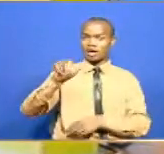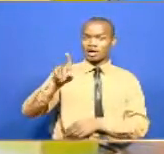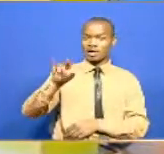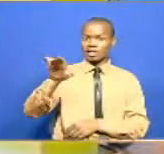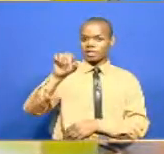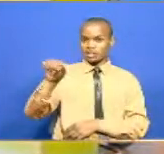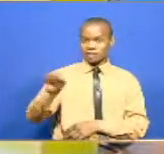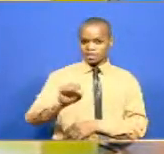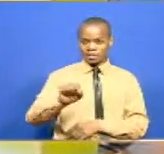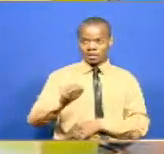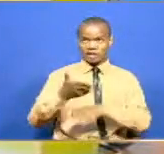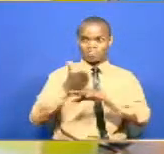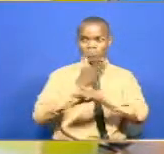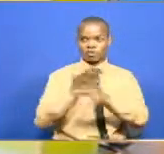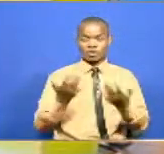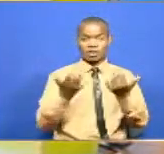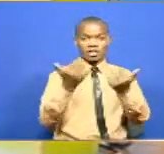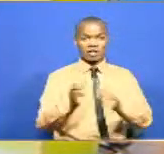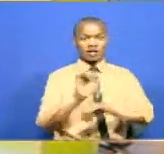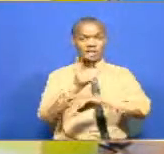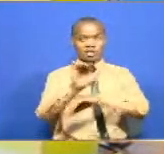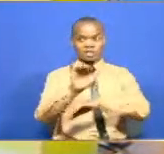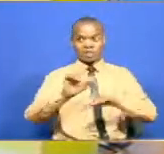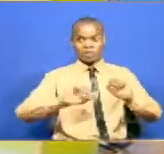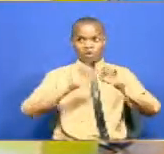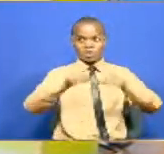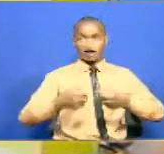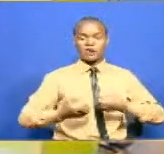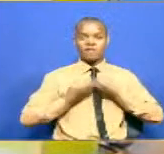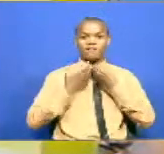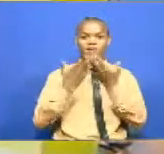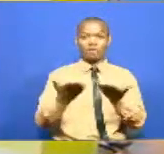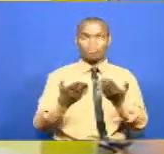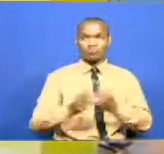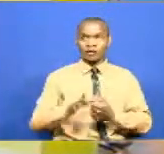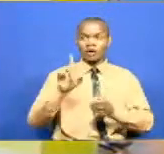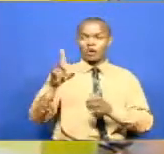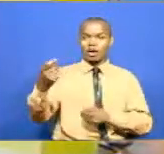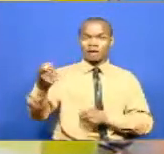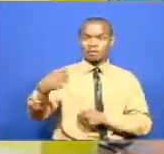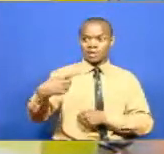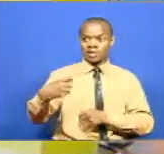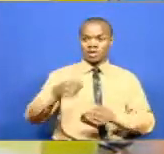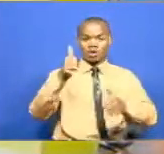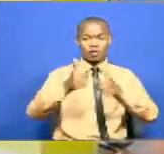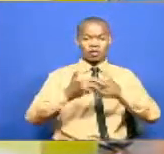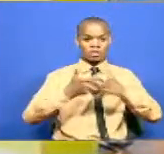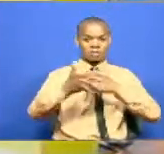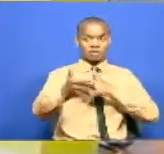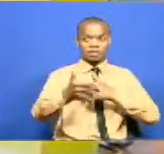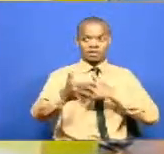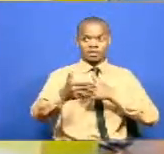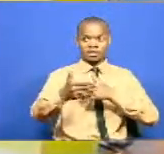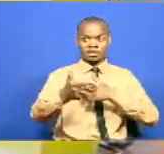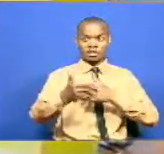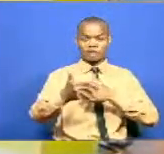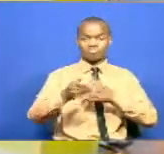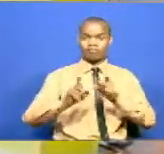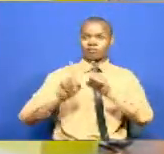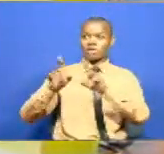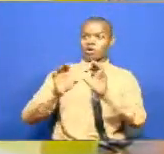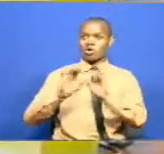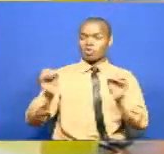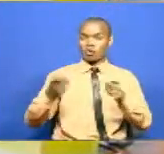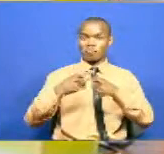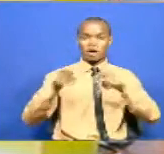kabla sijaondoka mtazamaji na kuomba tu nikufahamishe kwamba katika muda wa mwezi mmoja ambao utakuwa unakuja hautakuwa nami, manake naelekea